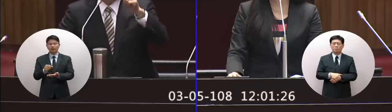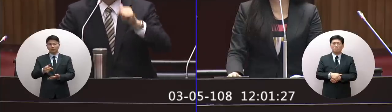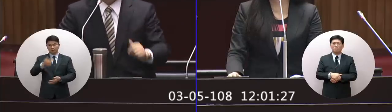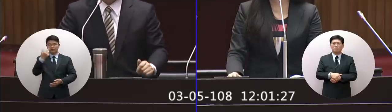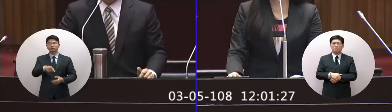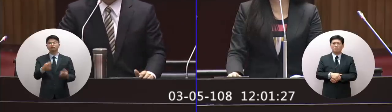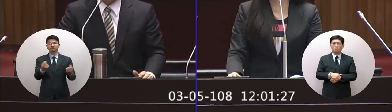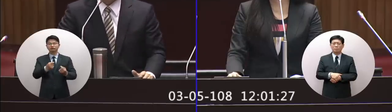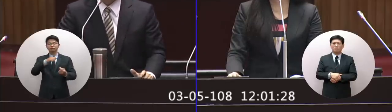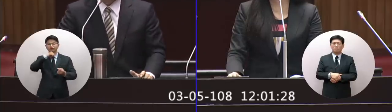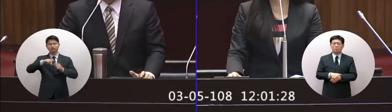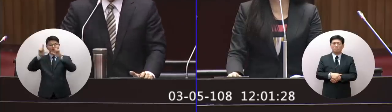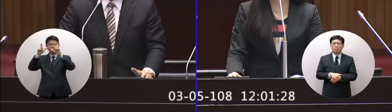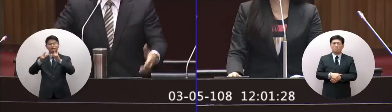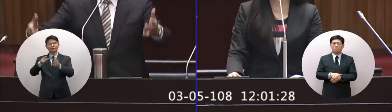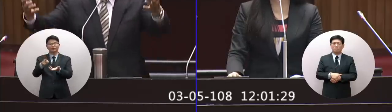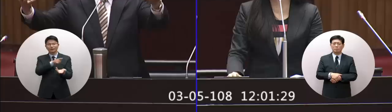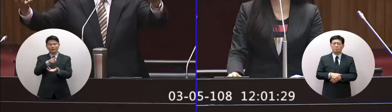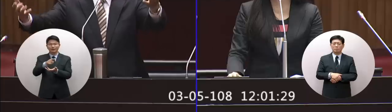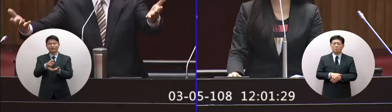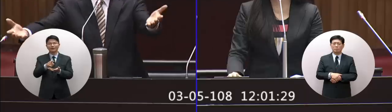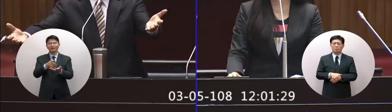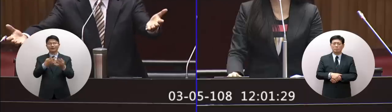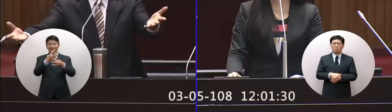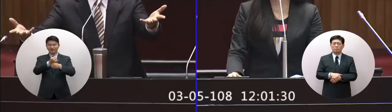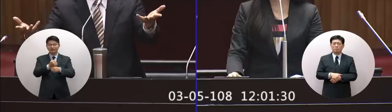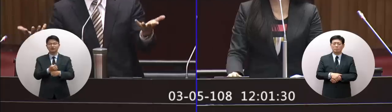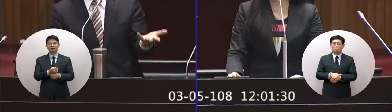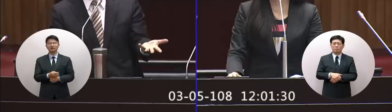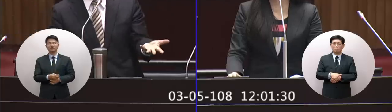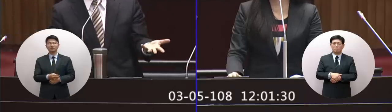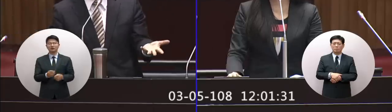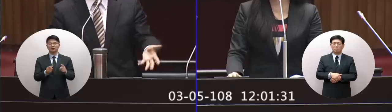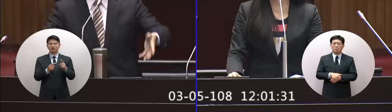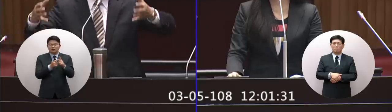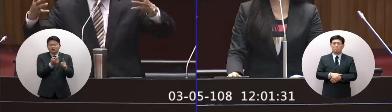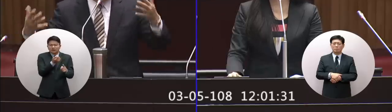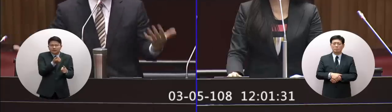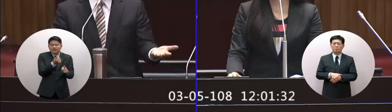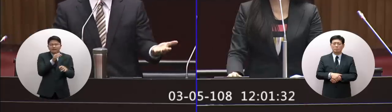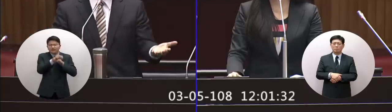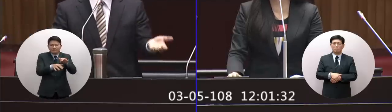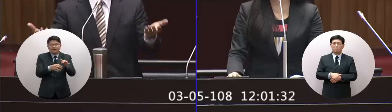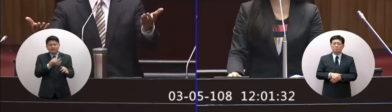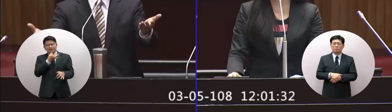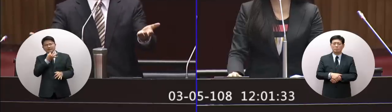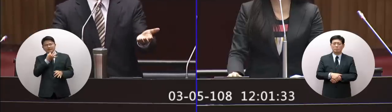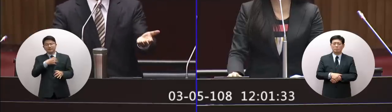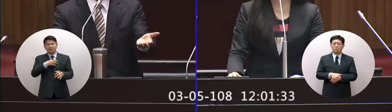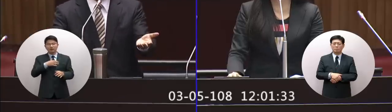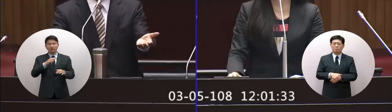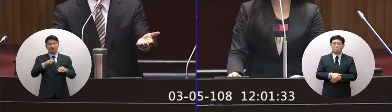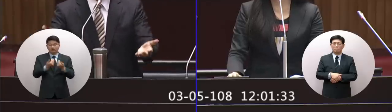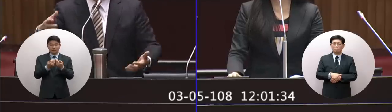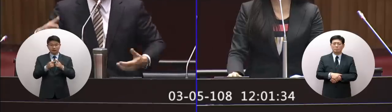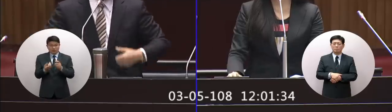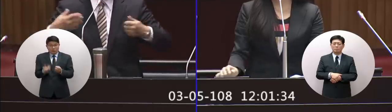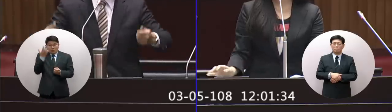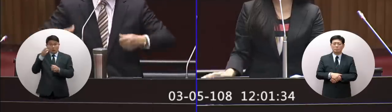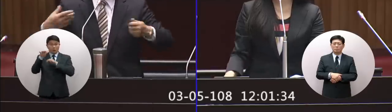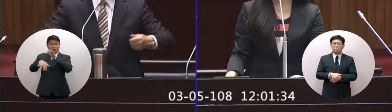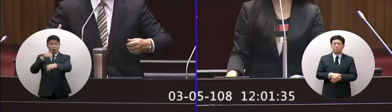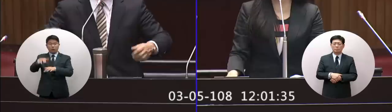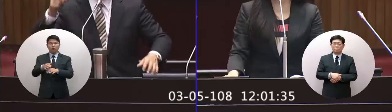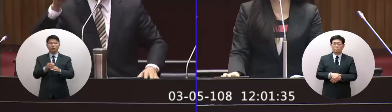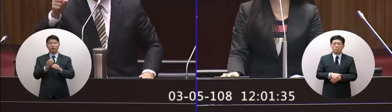像屏东灯会了。 对， 人少担心没人，人一多接驳车不够，